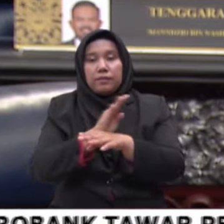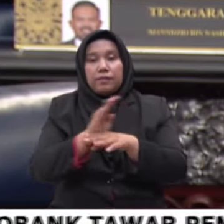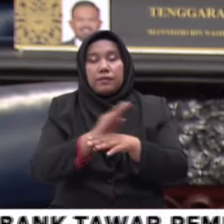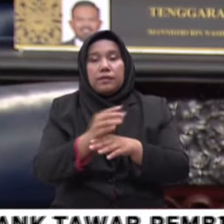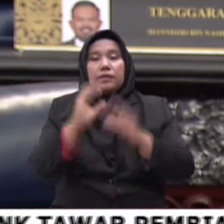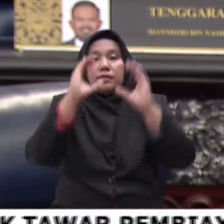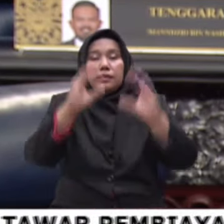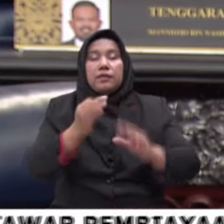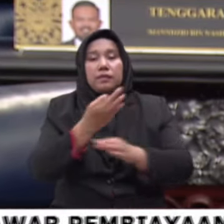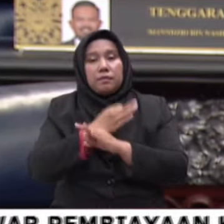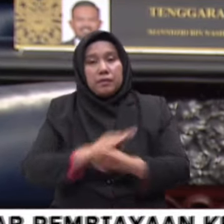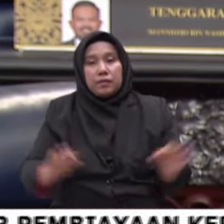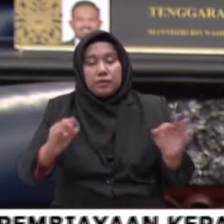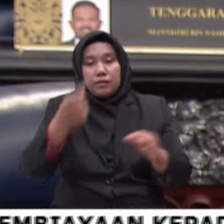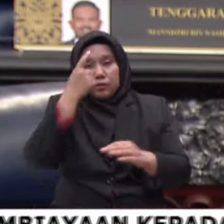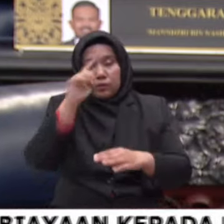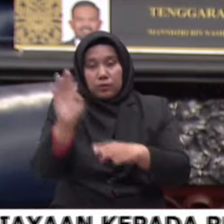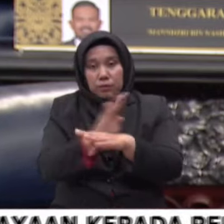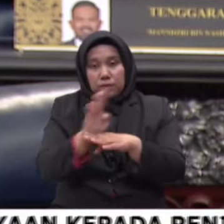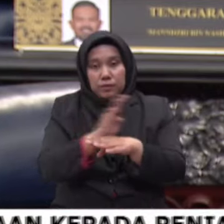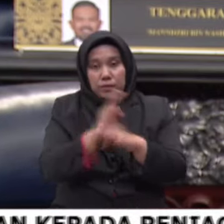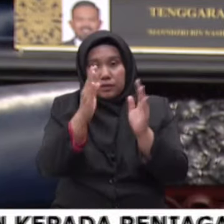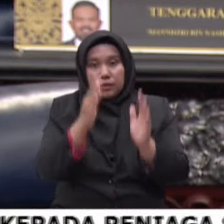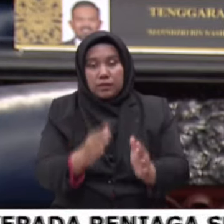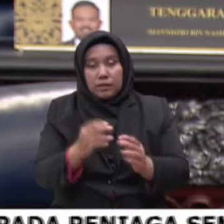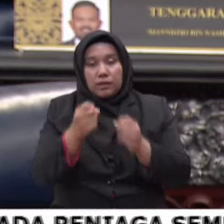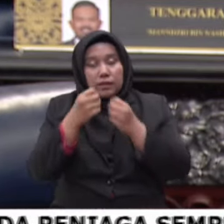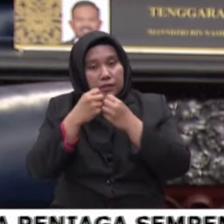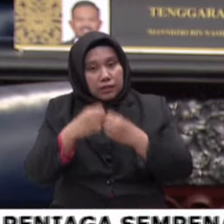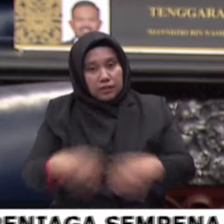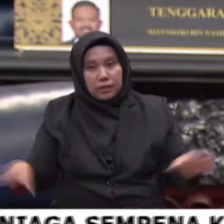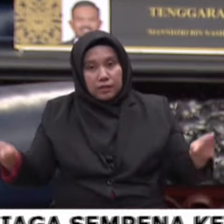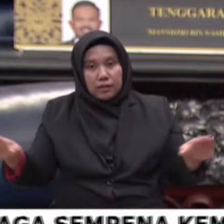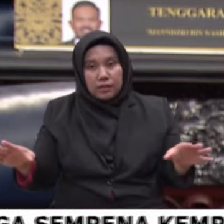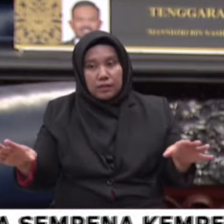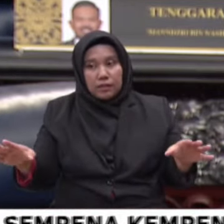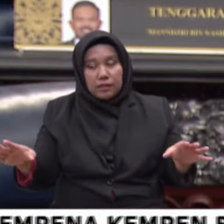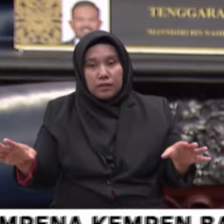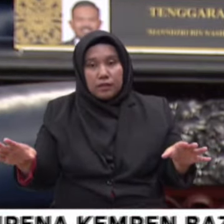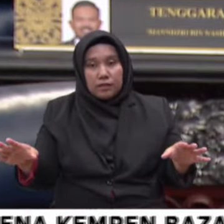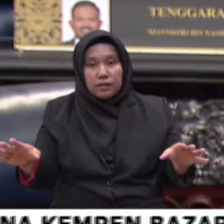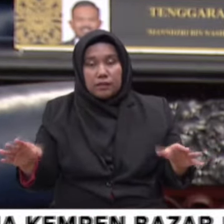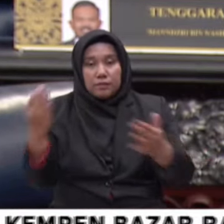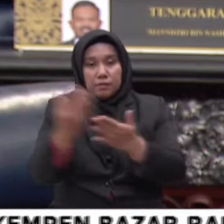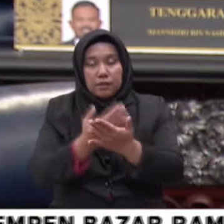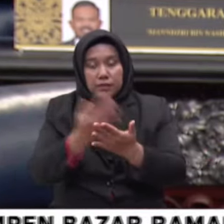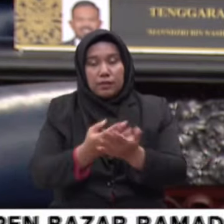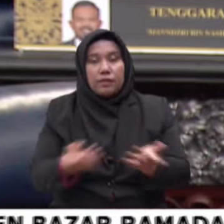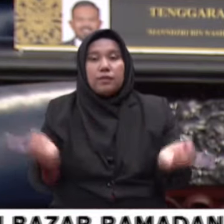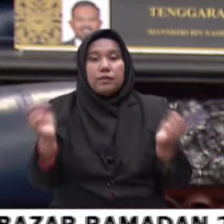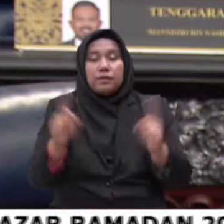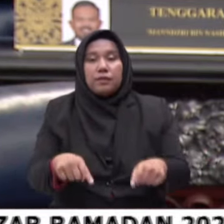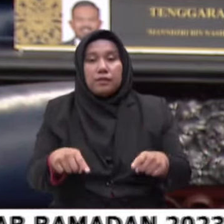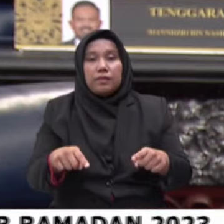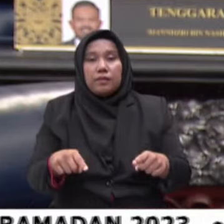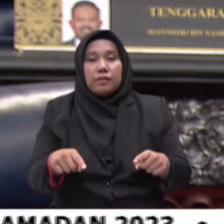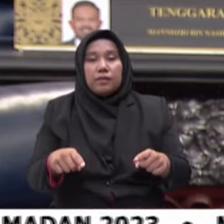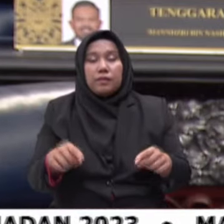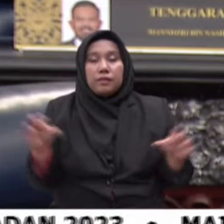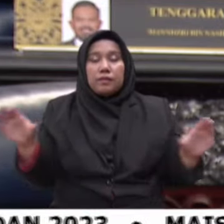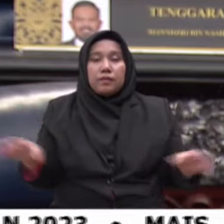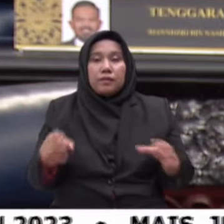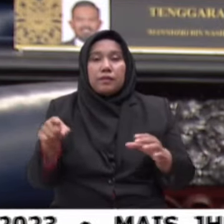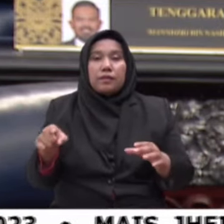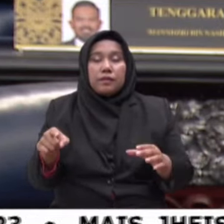percuma kepada golongan peniaga yang kehilangan sijil perniagaan akib yang baru-baru ini berlaku. Pelaksanaan tersebut